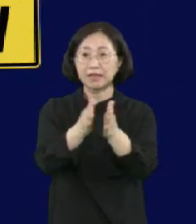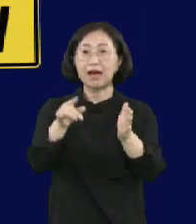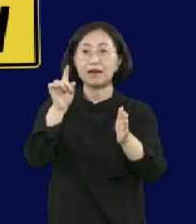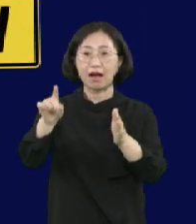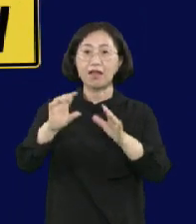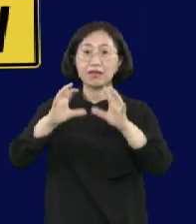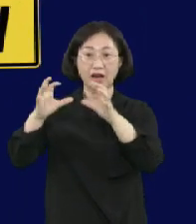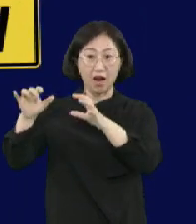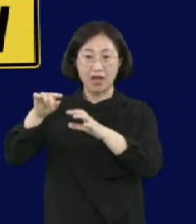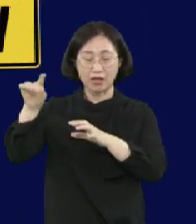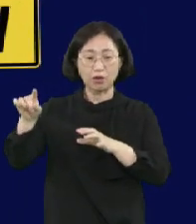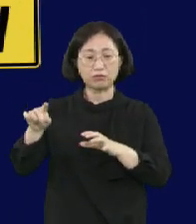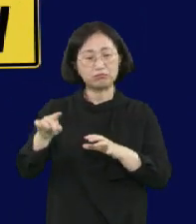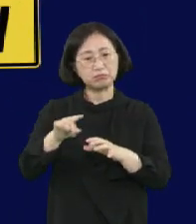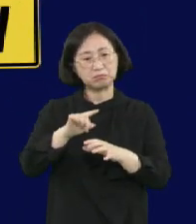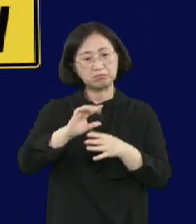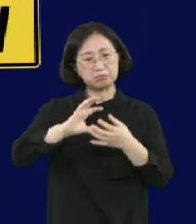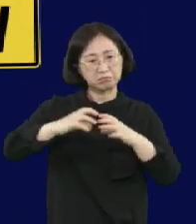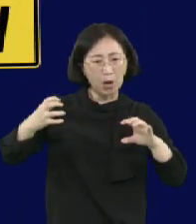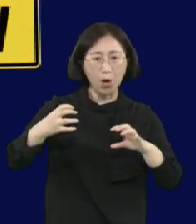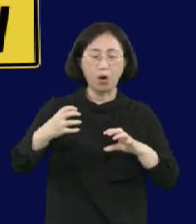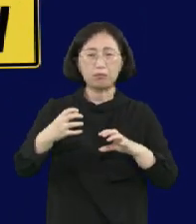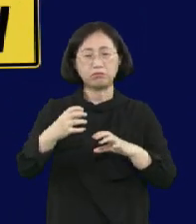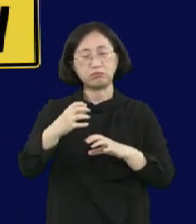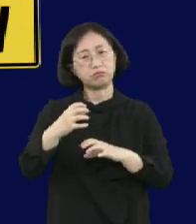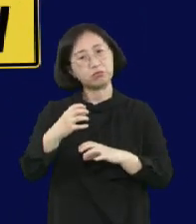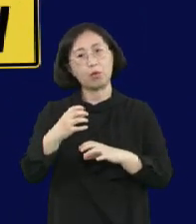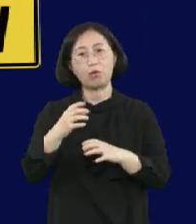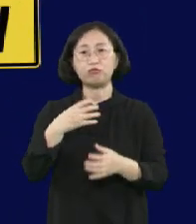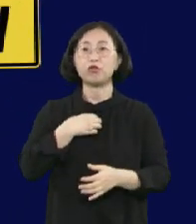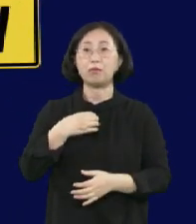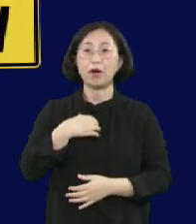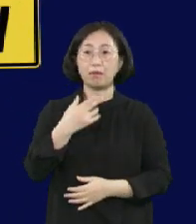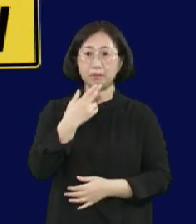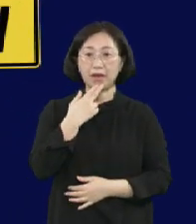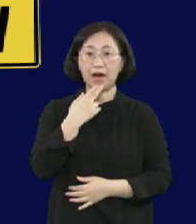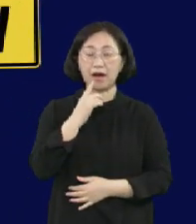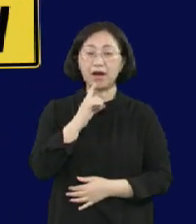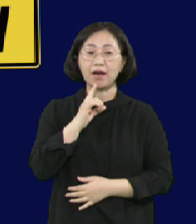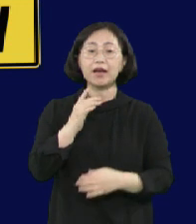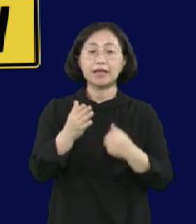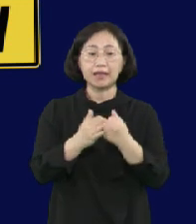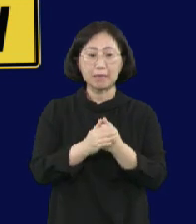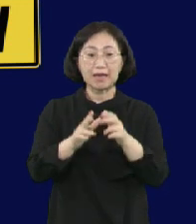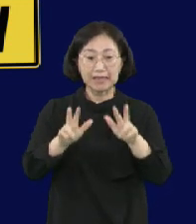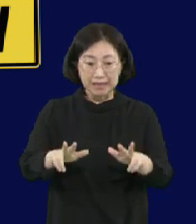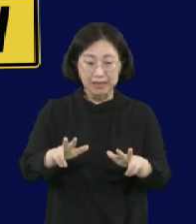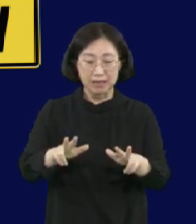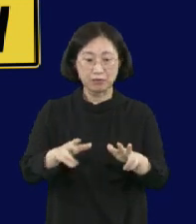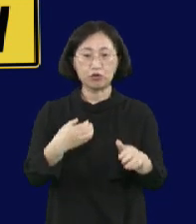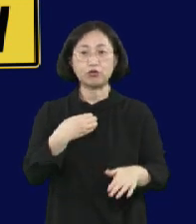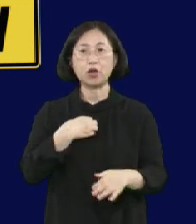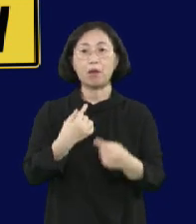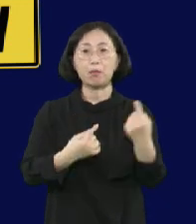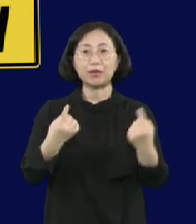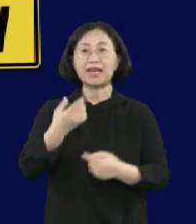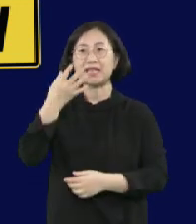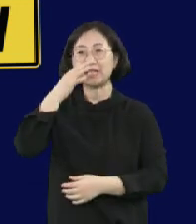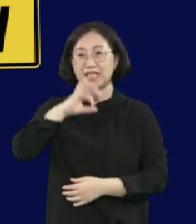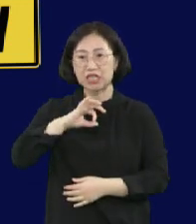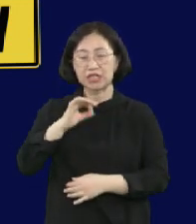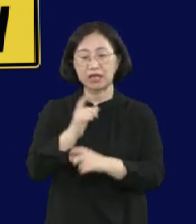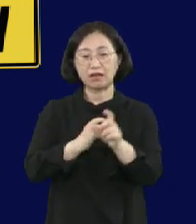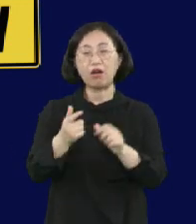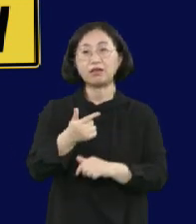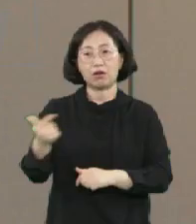유산 등 부작용 발생률에 큰 차이가 없었던 만큼 현재로선 백신 접종의 위험보다는 이득이 더